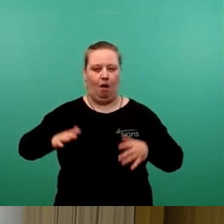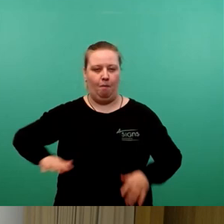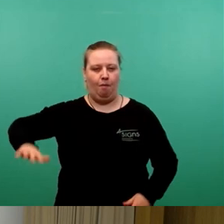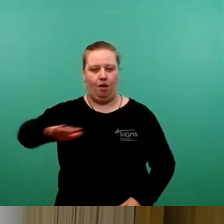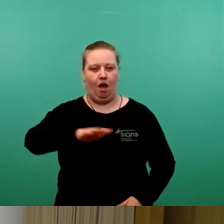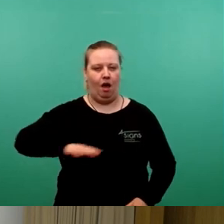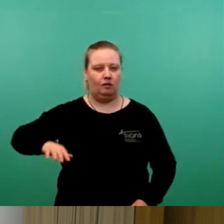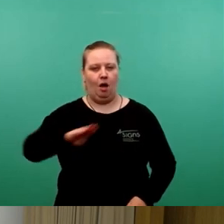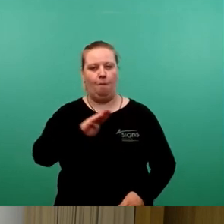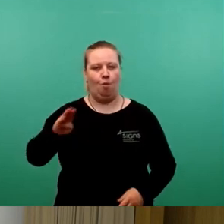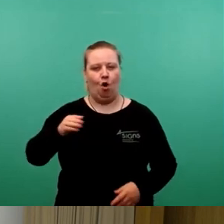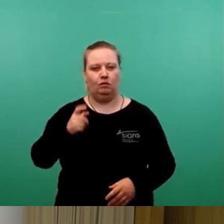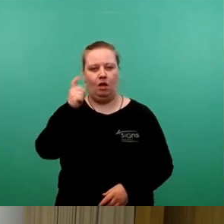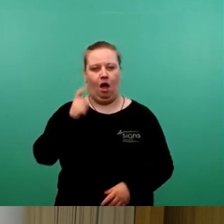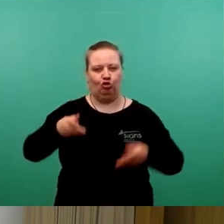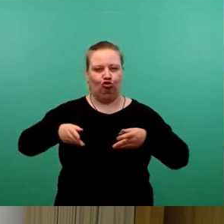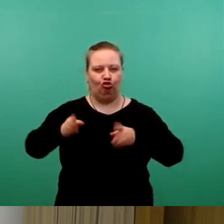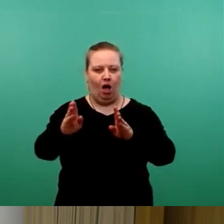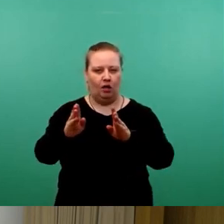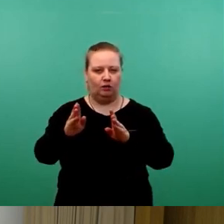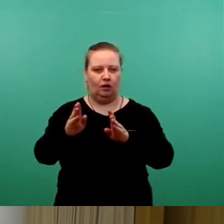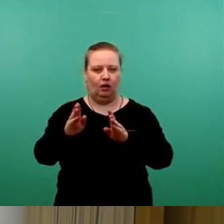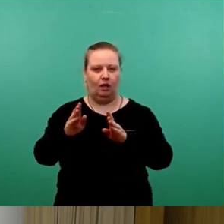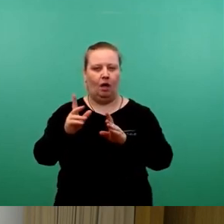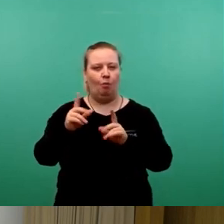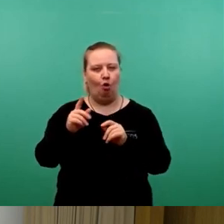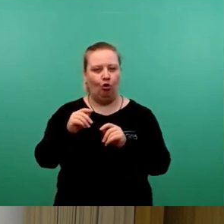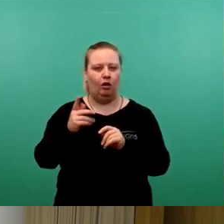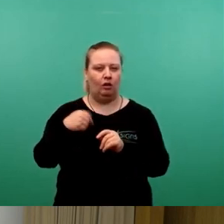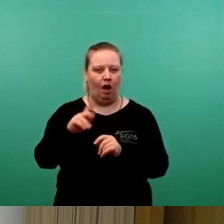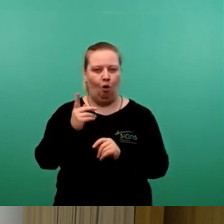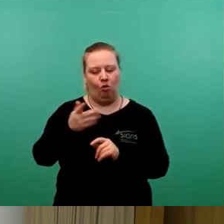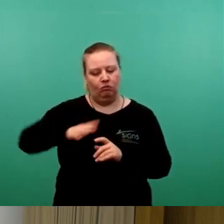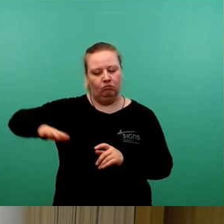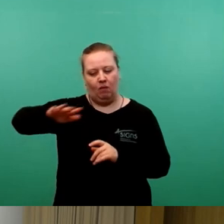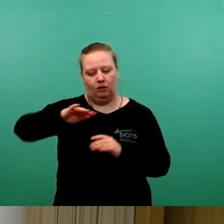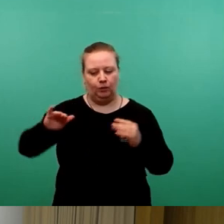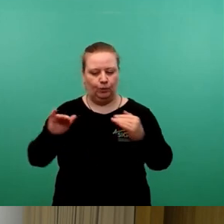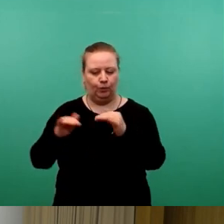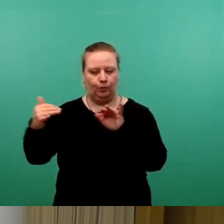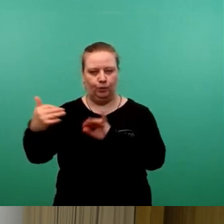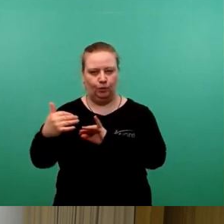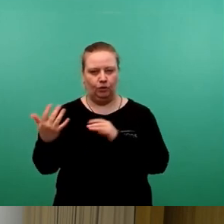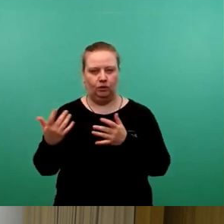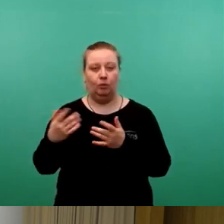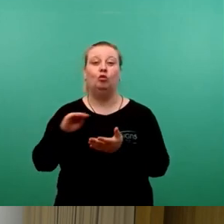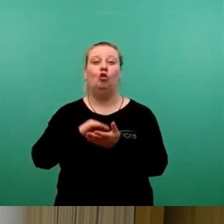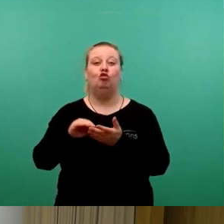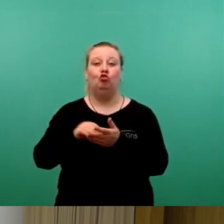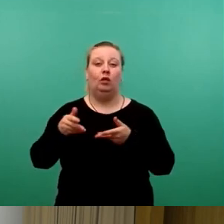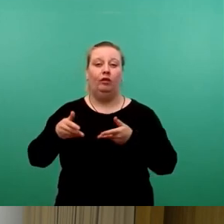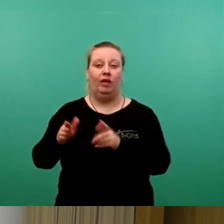Boltenhagener Straße mit einigen Straßen, die in diesen Platz münden. Als Teil eines Schulweges ist er für